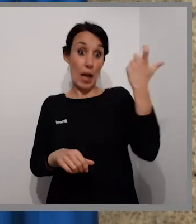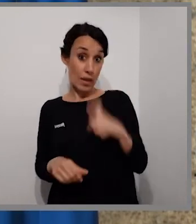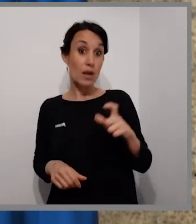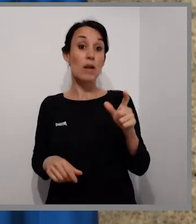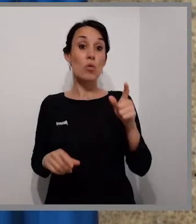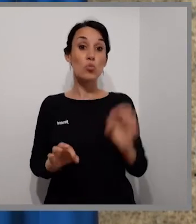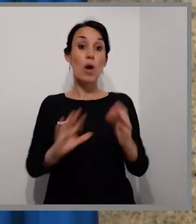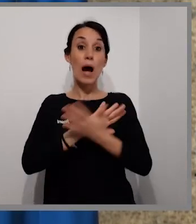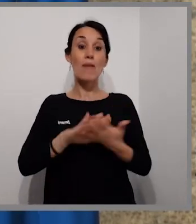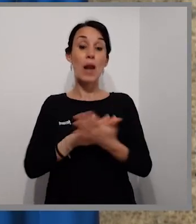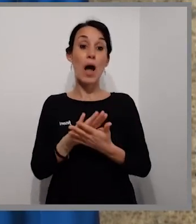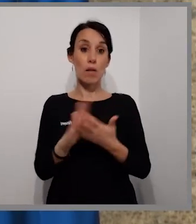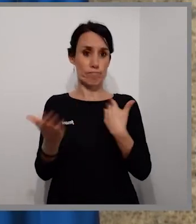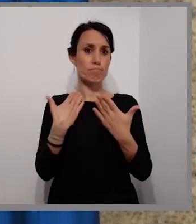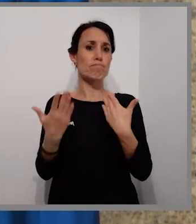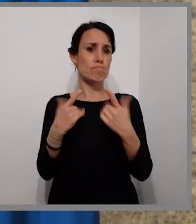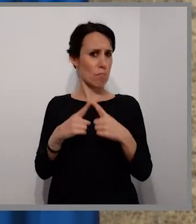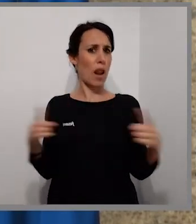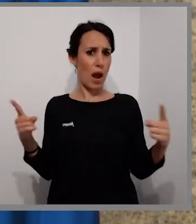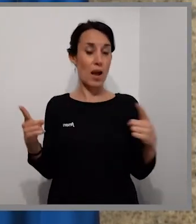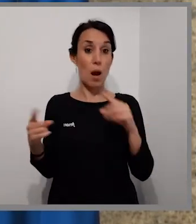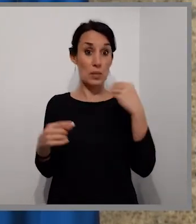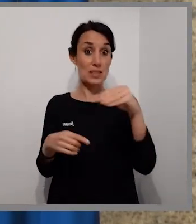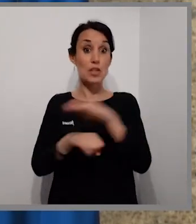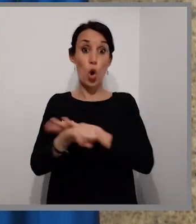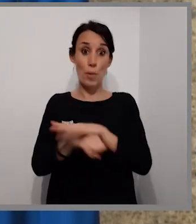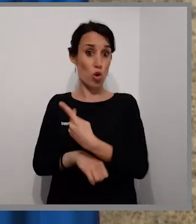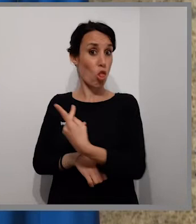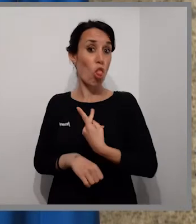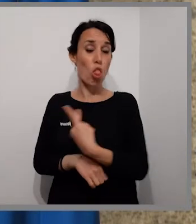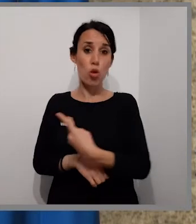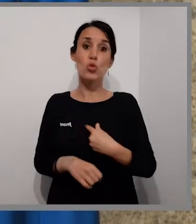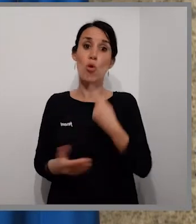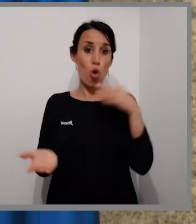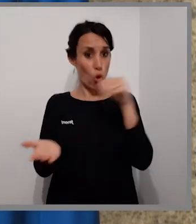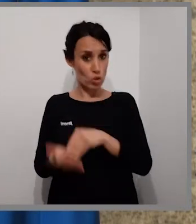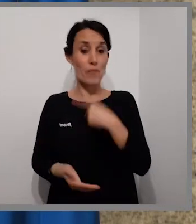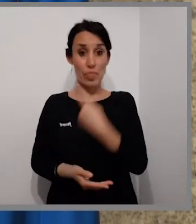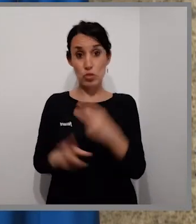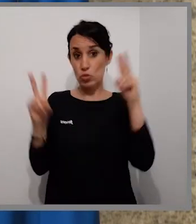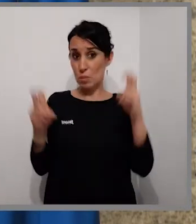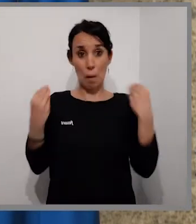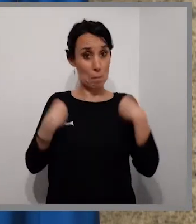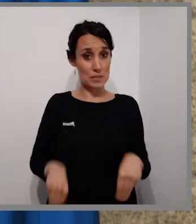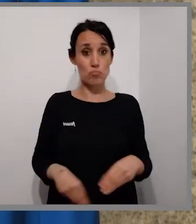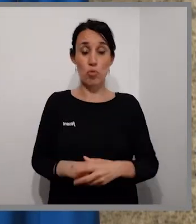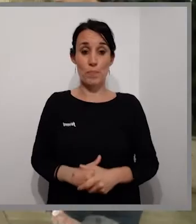ahir, vaig parlar una conversa llarga amb el president del govern, personal, i li vaig tornar a insistir sobre aquesta